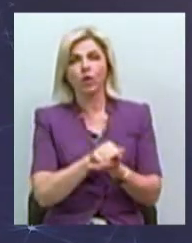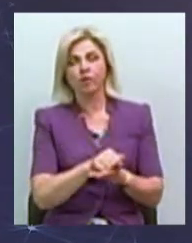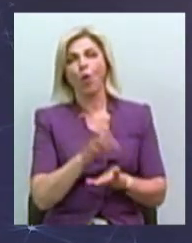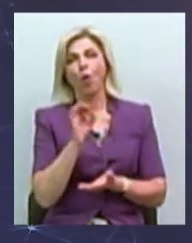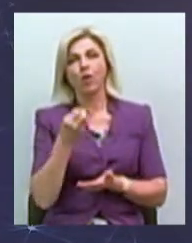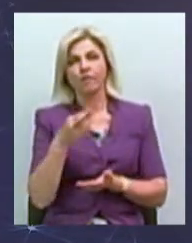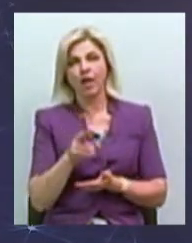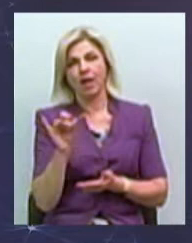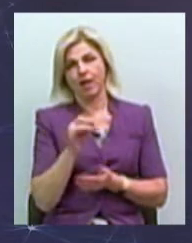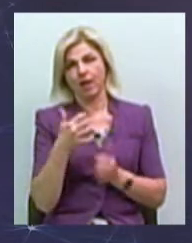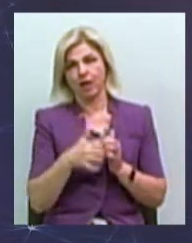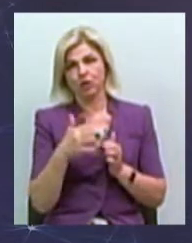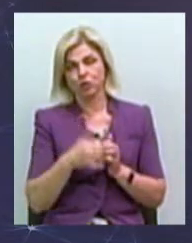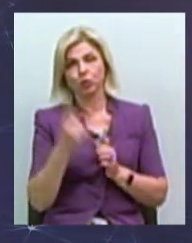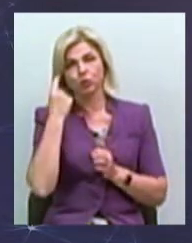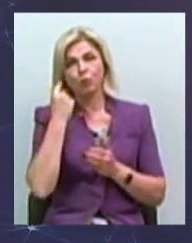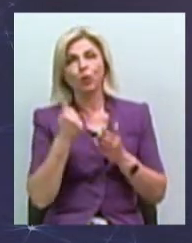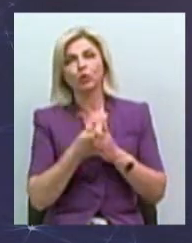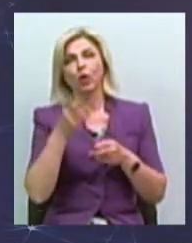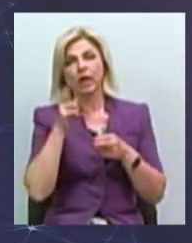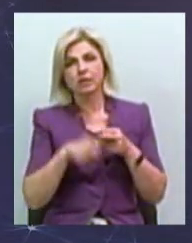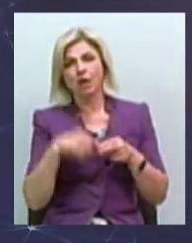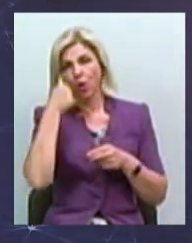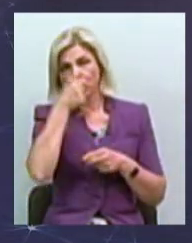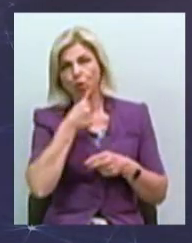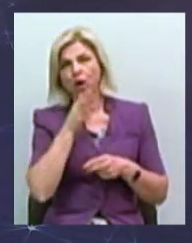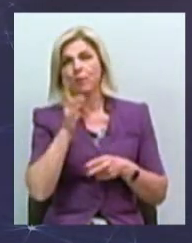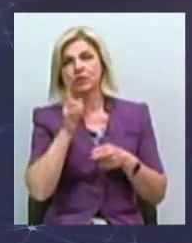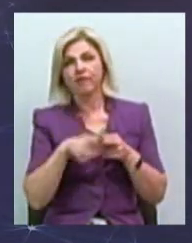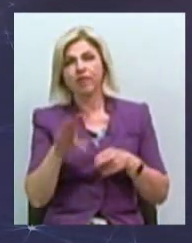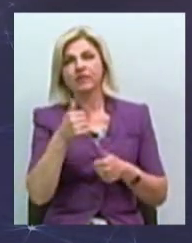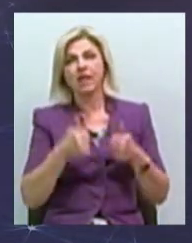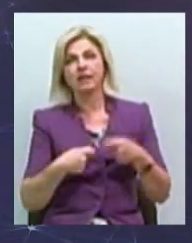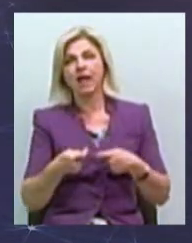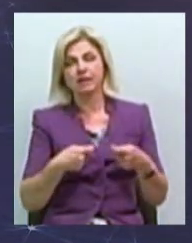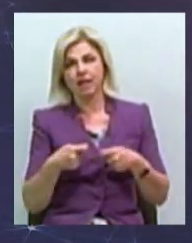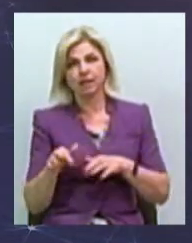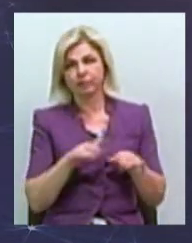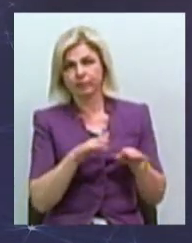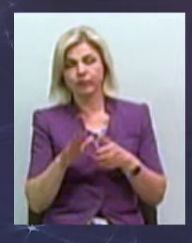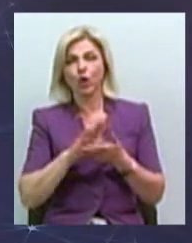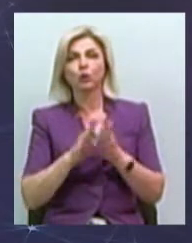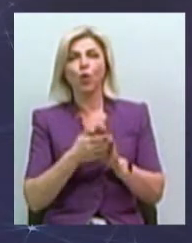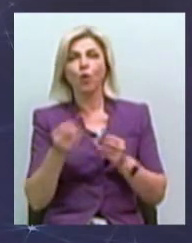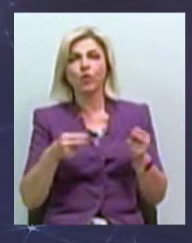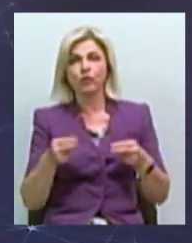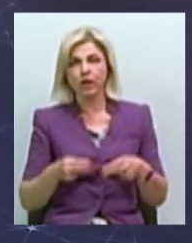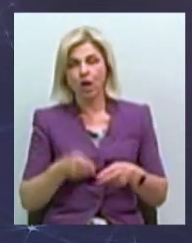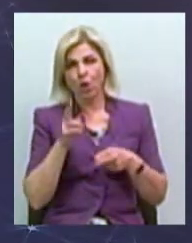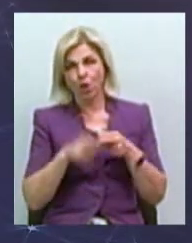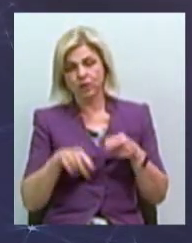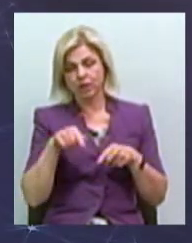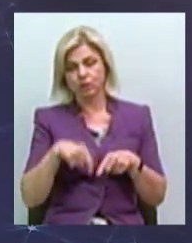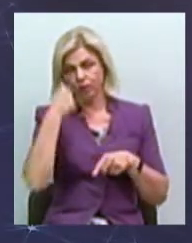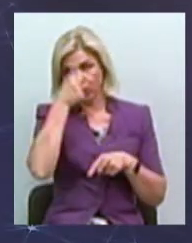Херсон. Думаю, що до кінця року будуть завершені всі тендерні процедури. Юридичне підписання договорів, кінець цього року, початок